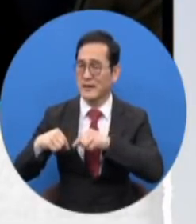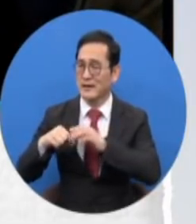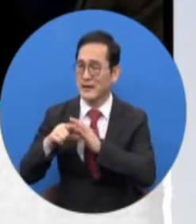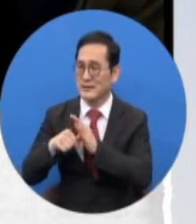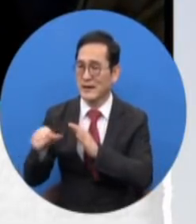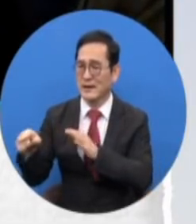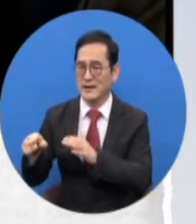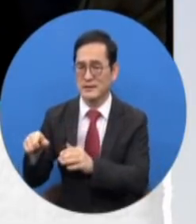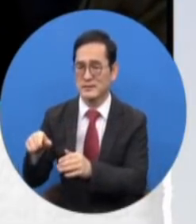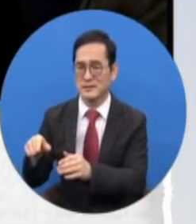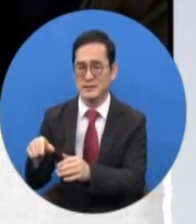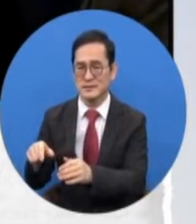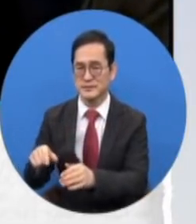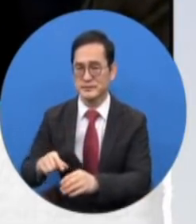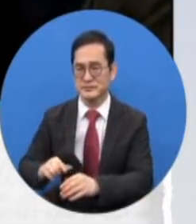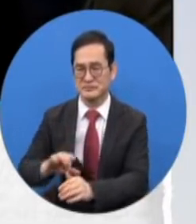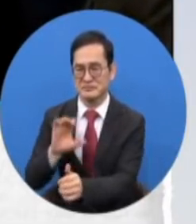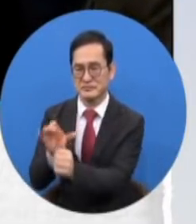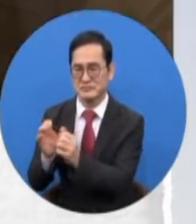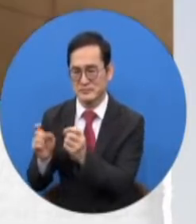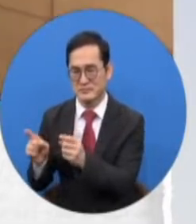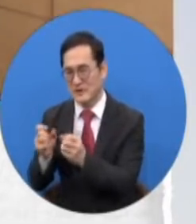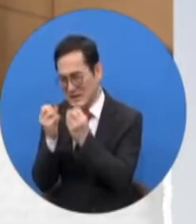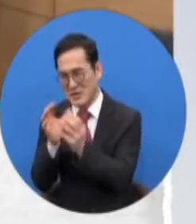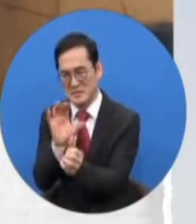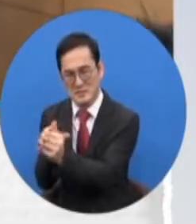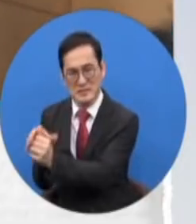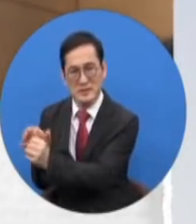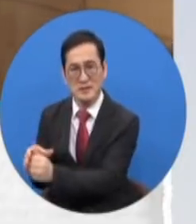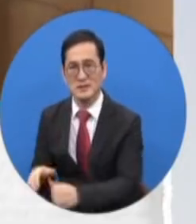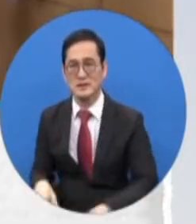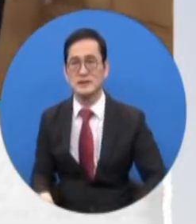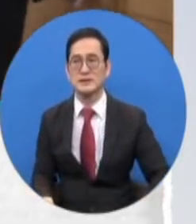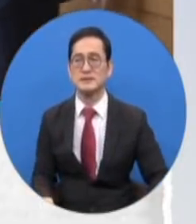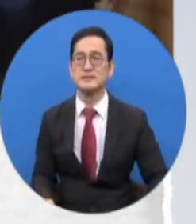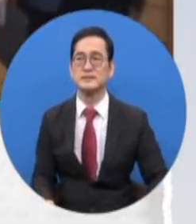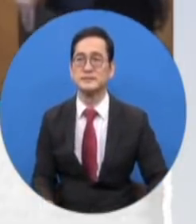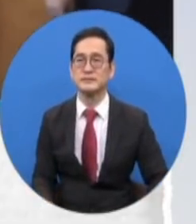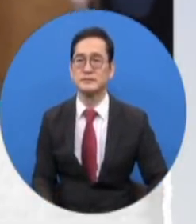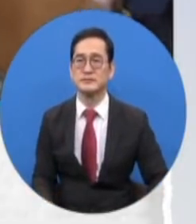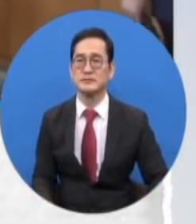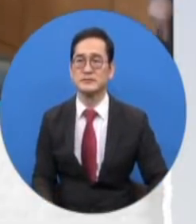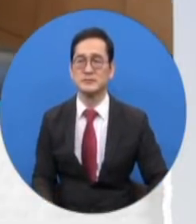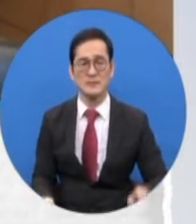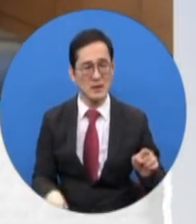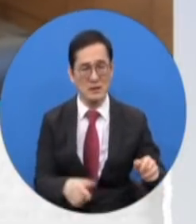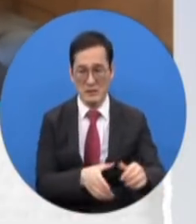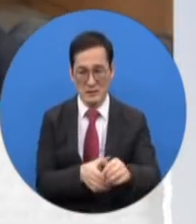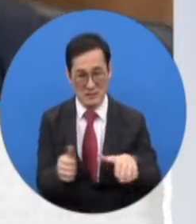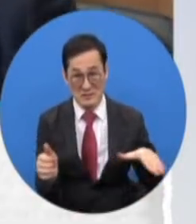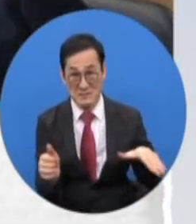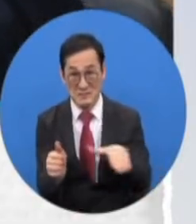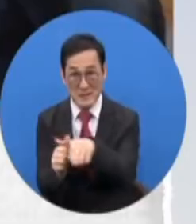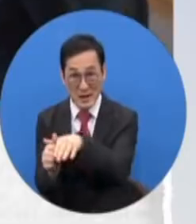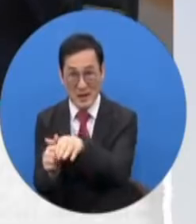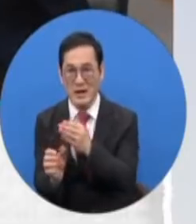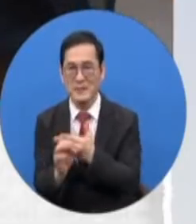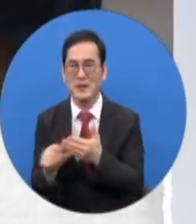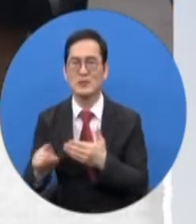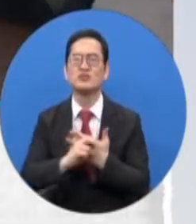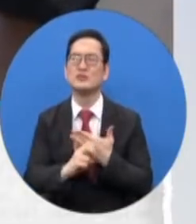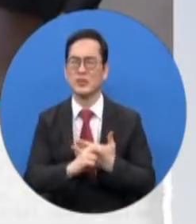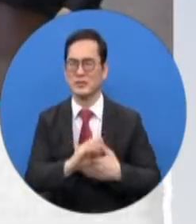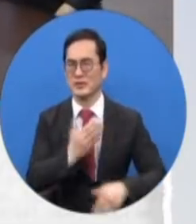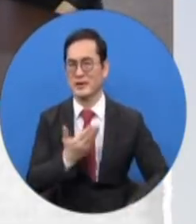그 이전 정부가 임명해놓은 공공기관장들을 함부로 좌지우지할 수 없음이 분명하게 대법원 판례를 통해 확립된 상태입니다.